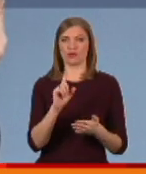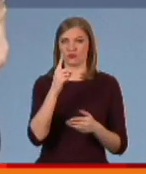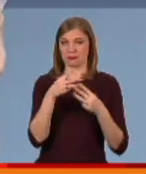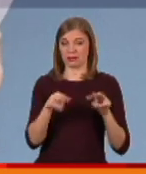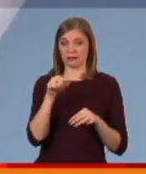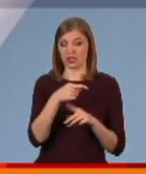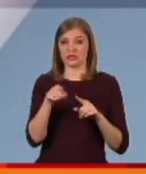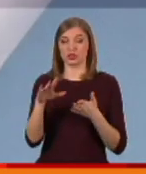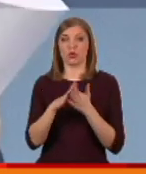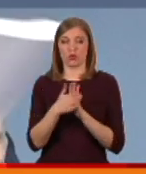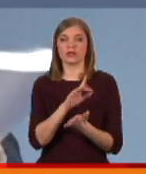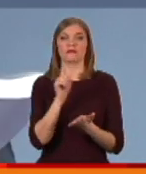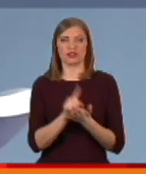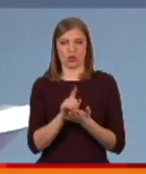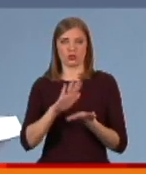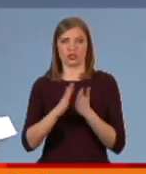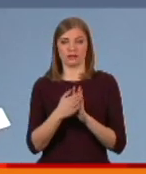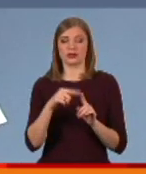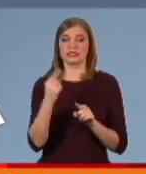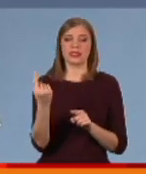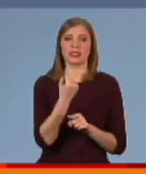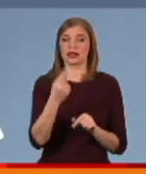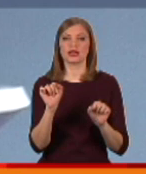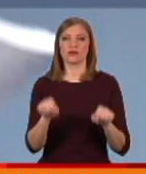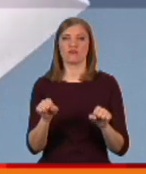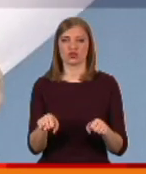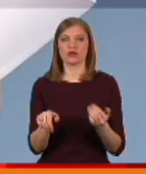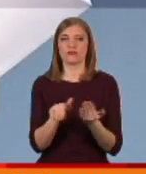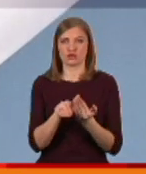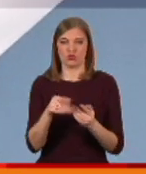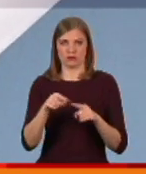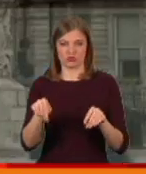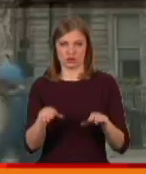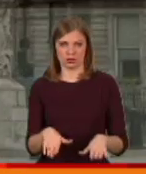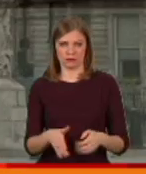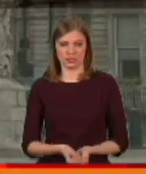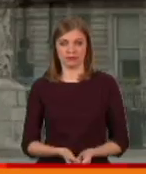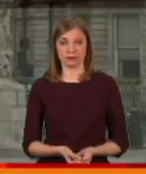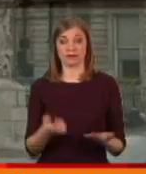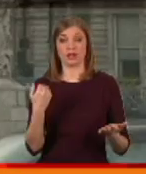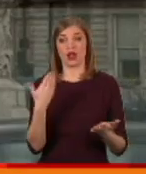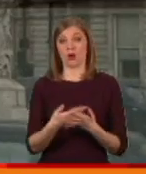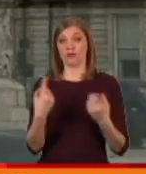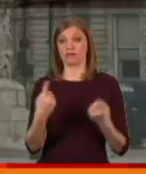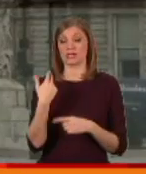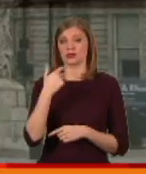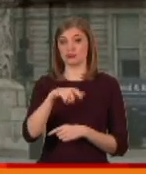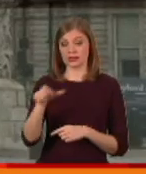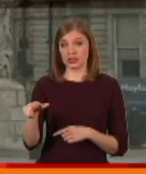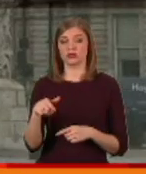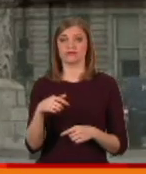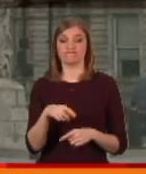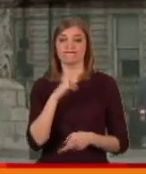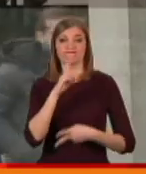ця угода, яку вдалося укласти, є єдиним можливим способом це зробити. А от пересічні британці тим